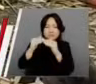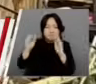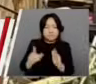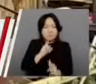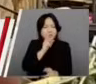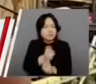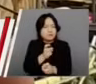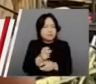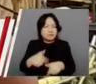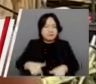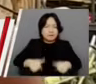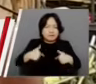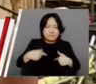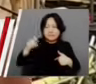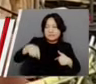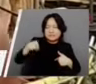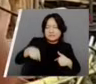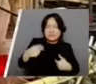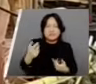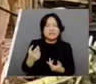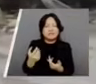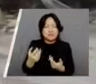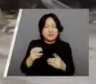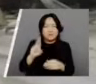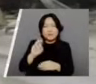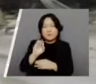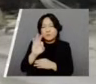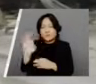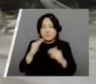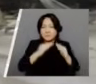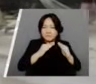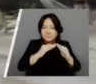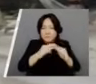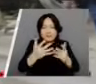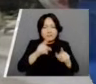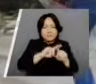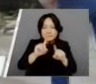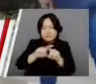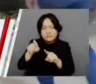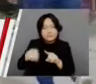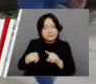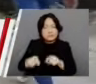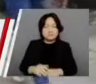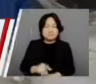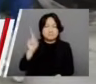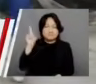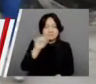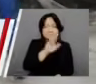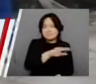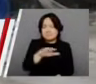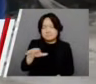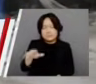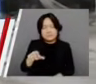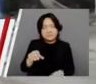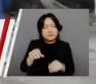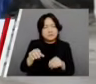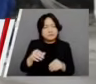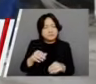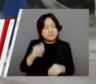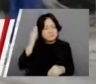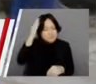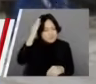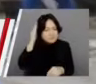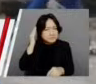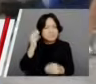panghero, kahit natrapal, matirahan man lamang namin. Nananawagan po ako na kung ano po yung mga tulong na ibibigay namin, na ibibigay